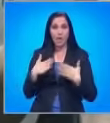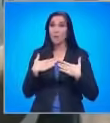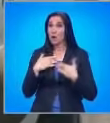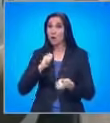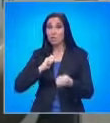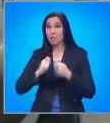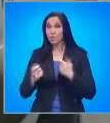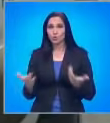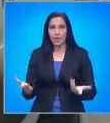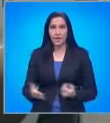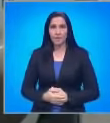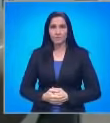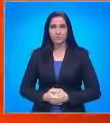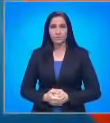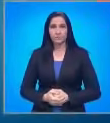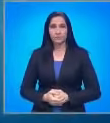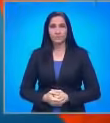Има ли нарушения?